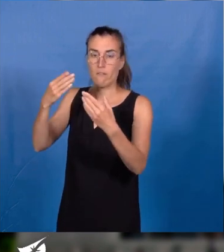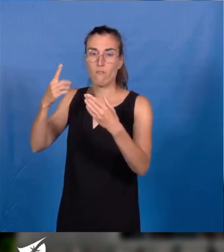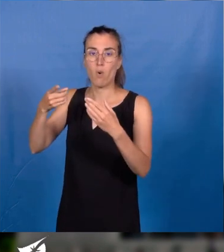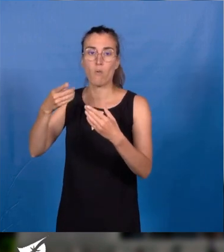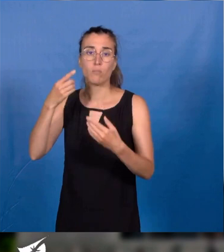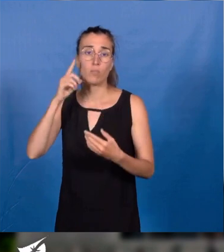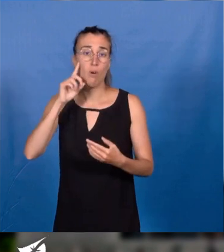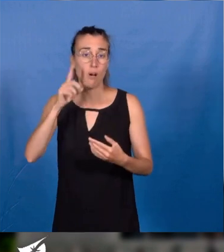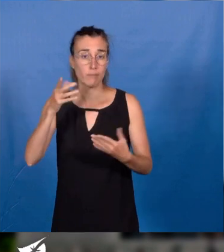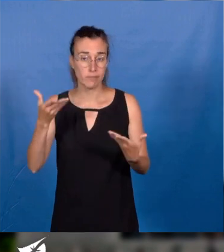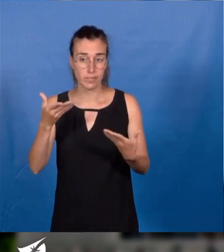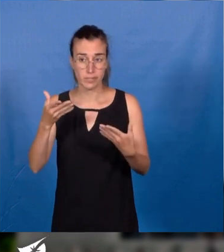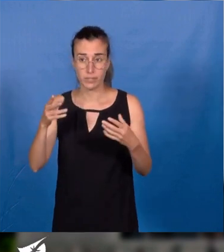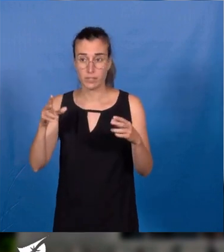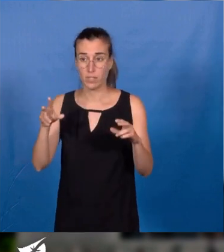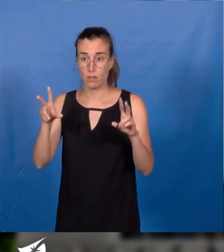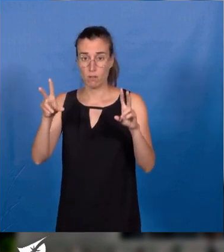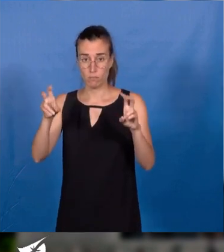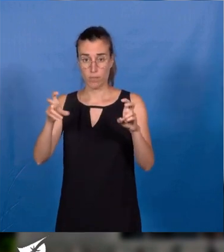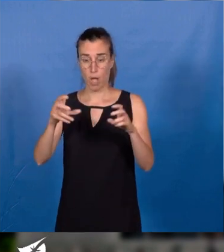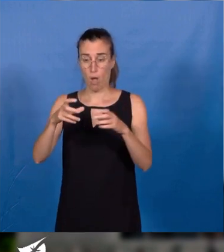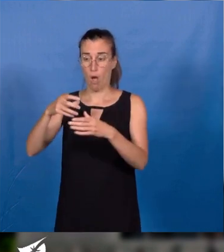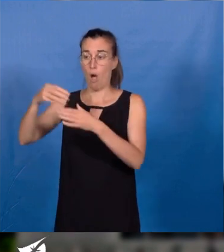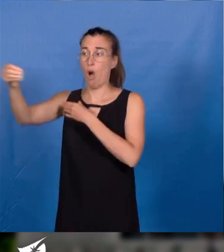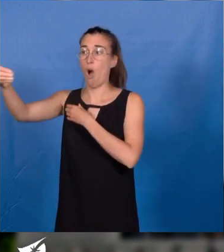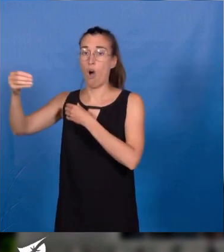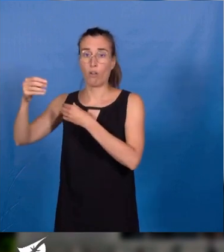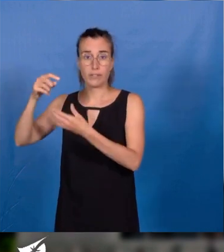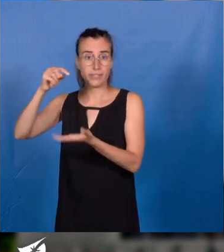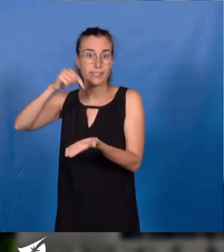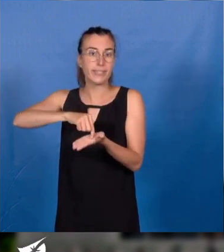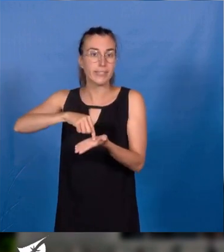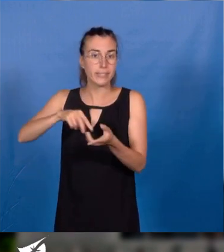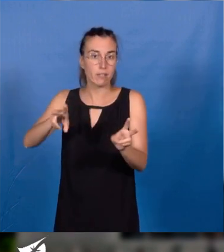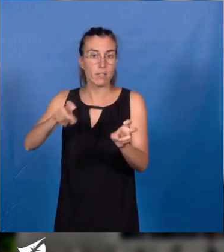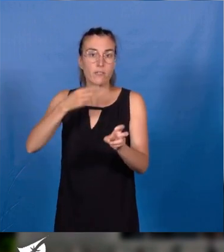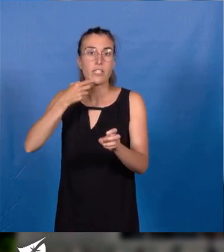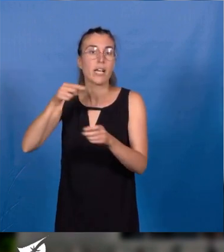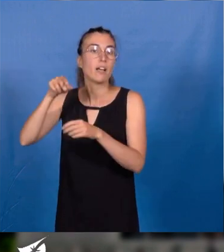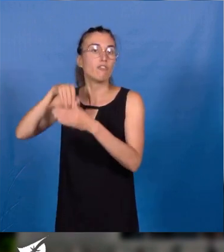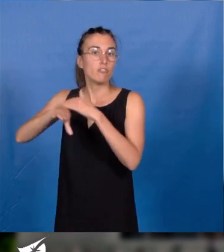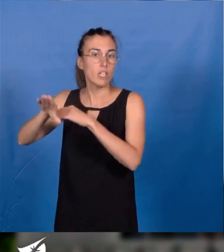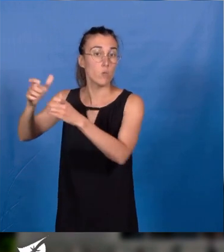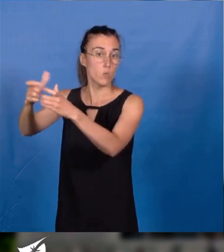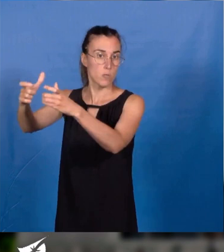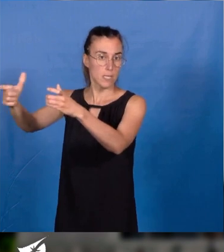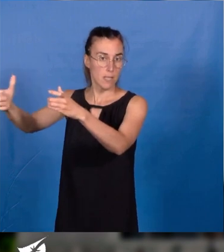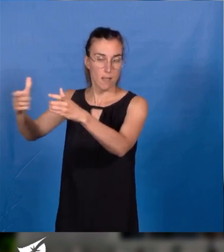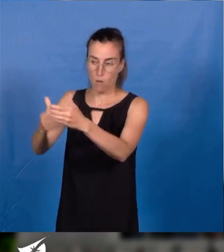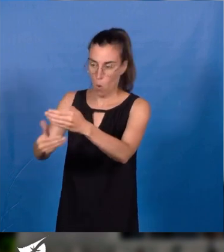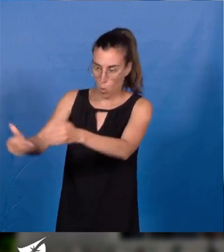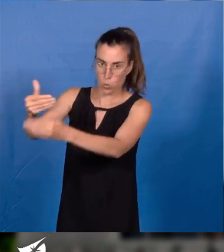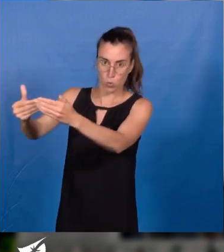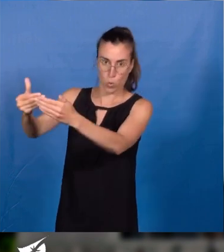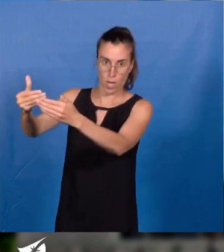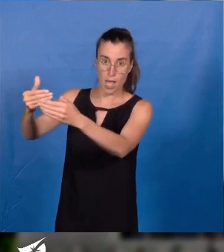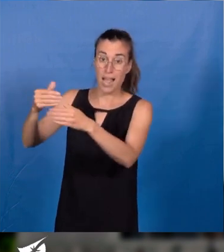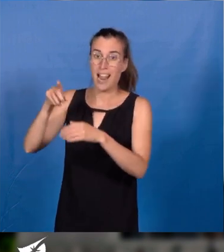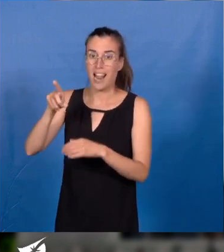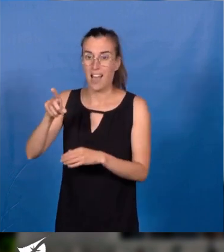site, comme on dit, c'est-à-dire en usine, de produire des constructions qui nécessitent moins